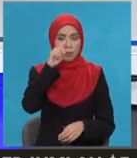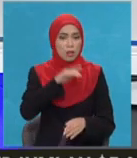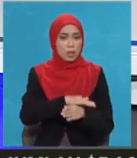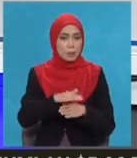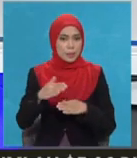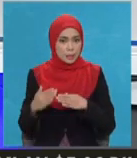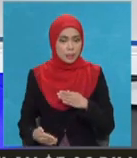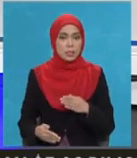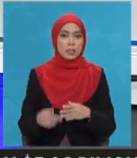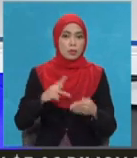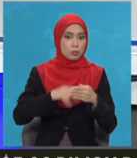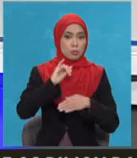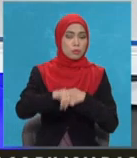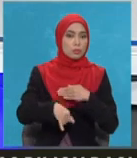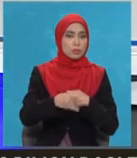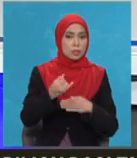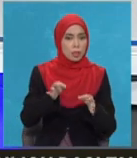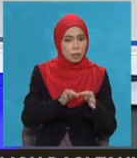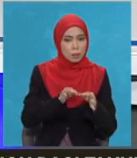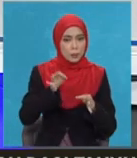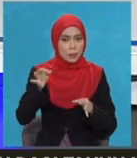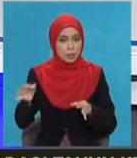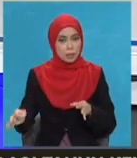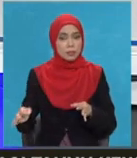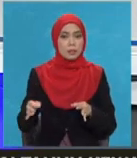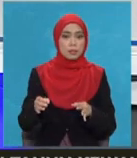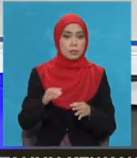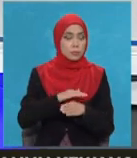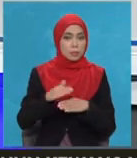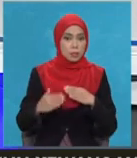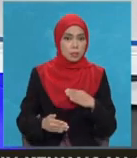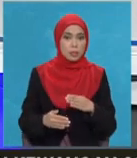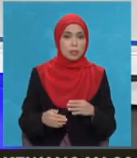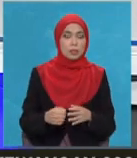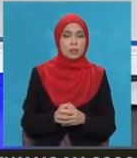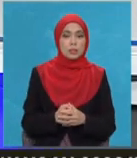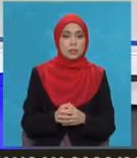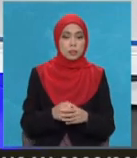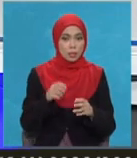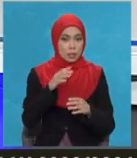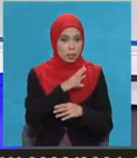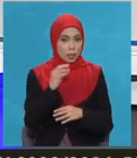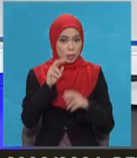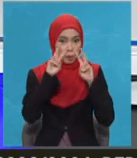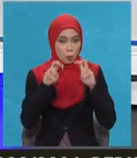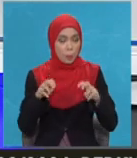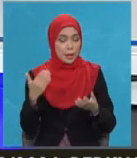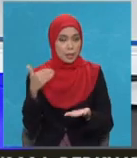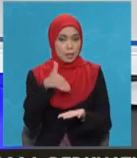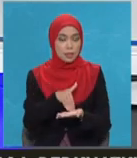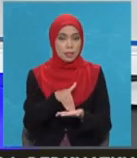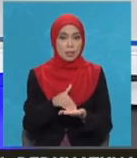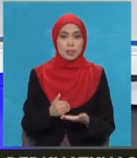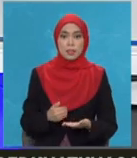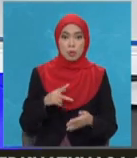yang masih dalam pelaksanaan serta memberikan peluang untuk meneliti semula project project baharu di bawah orke and